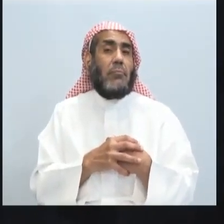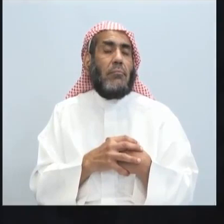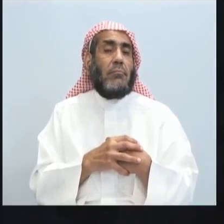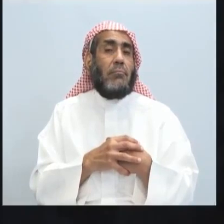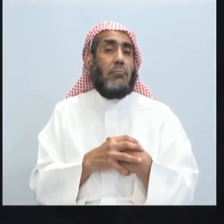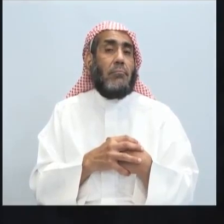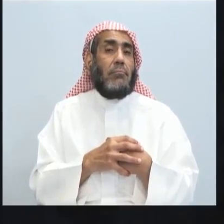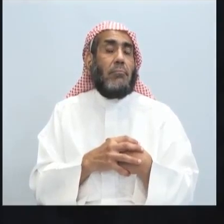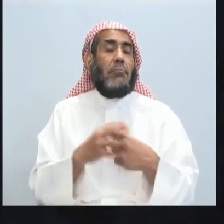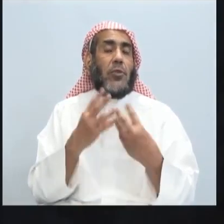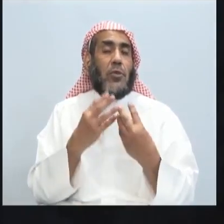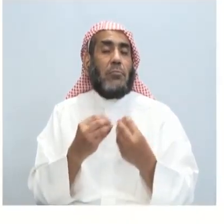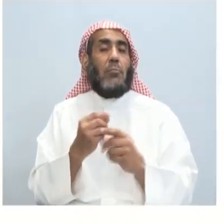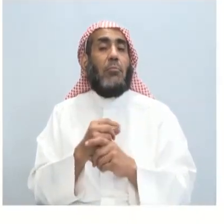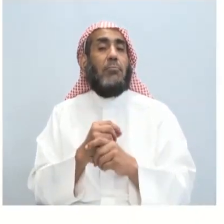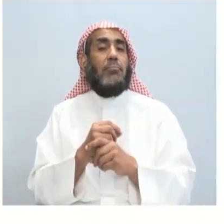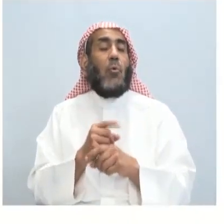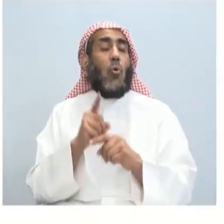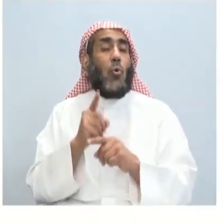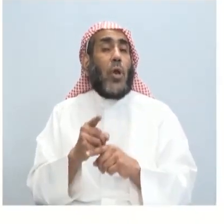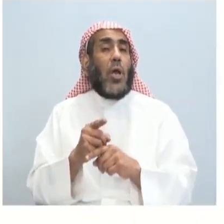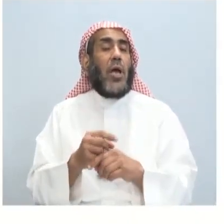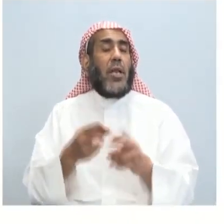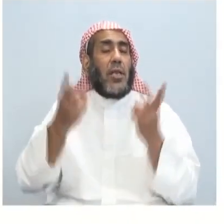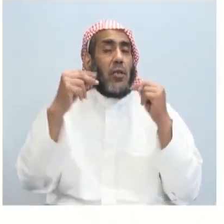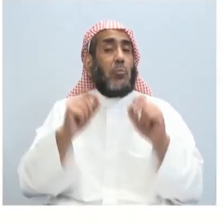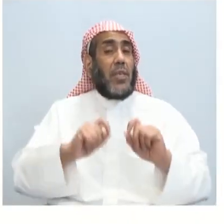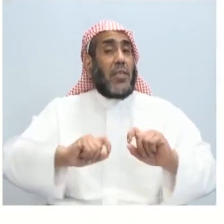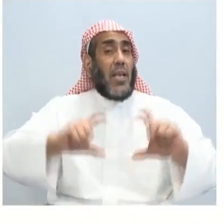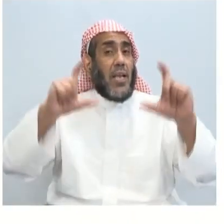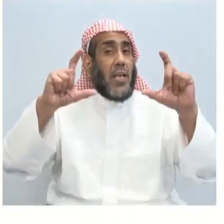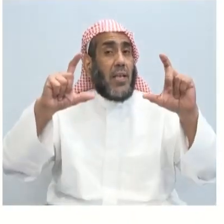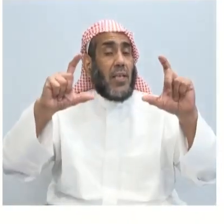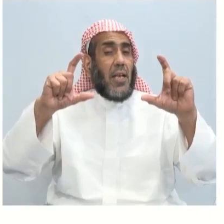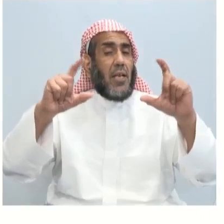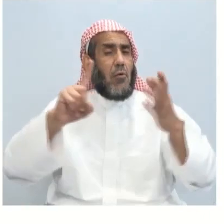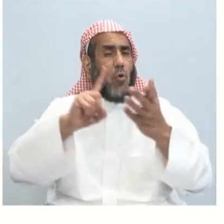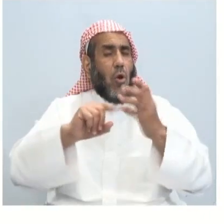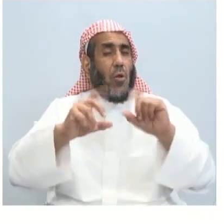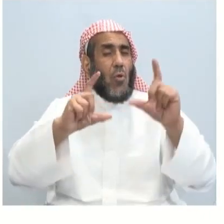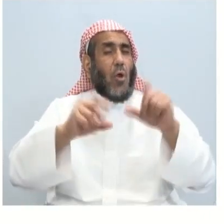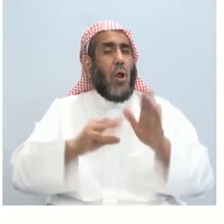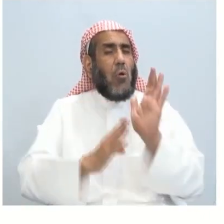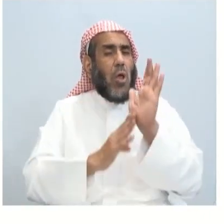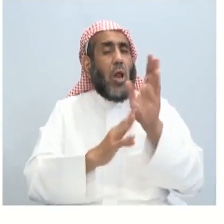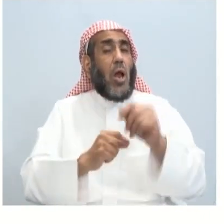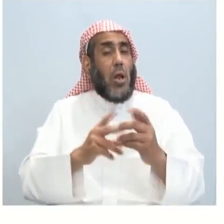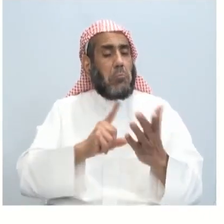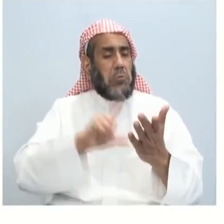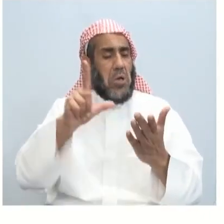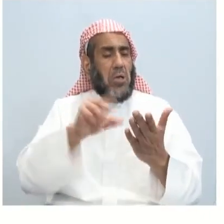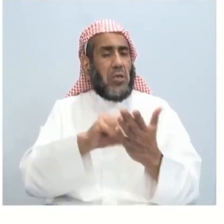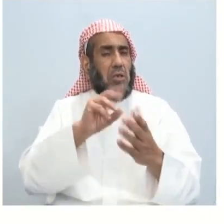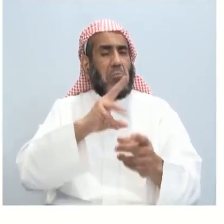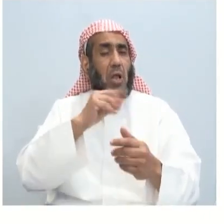بينهم جميل هنا طبعا ان التجربه دليل التجربه دليل على صحه الاستنتاج من عدمه